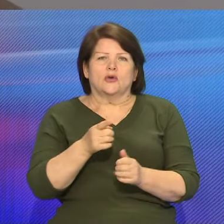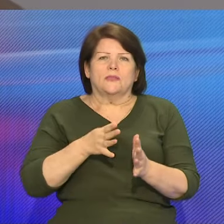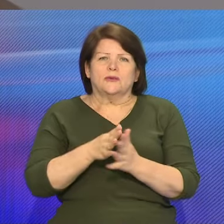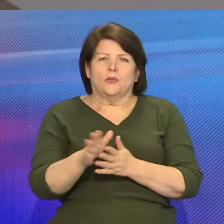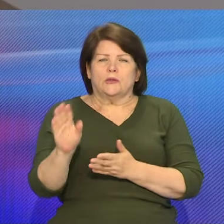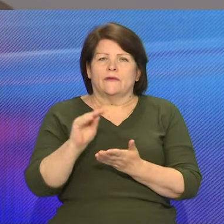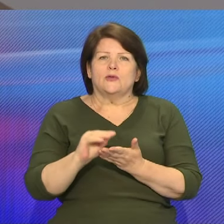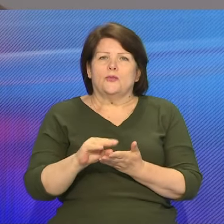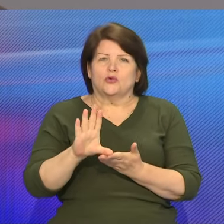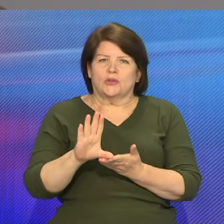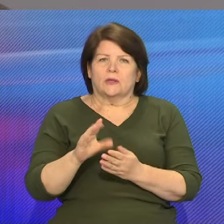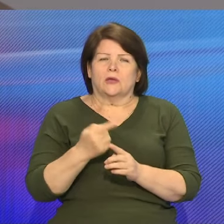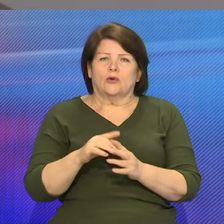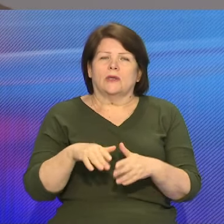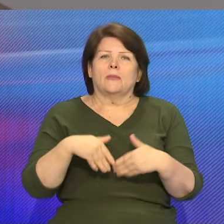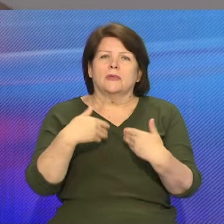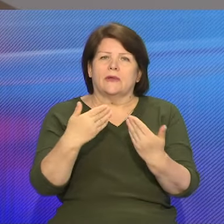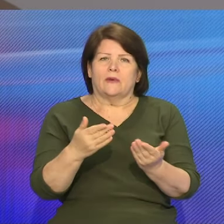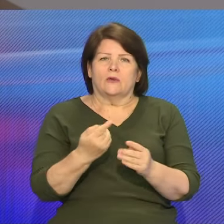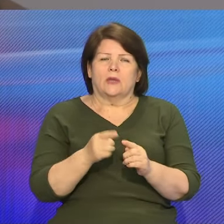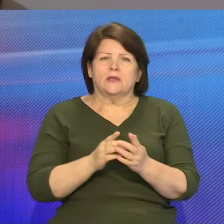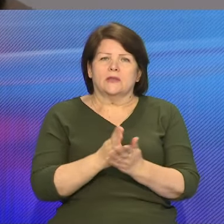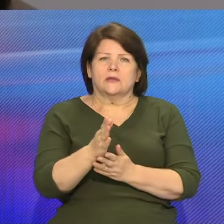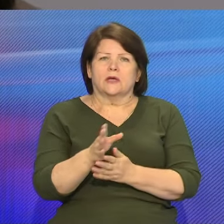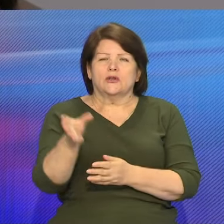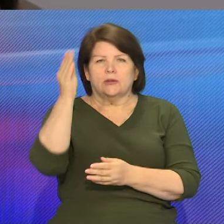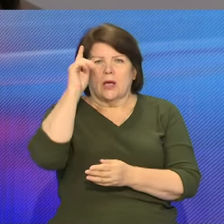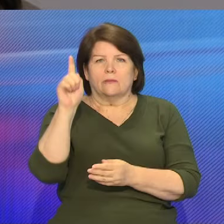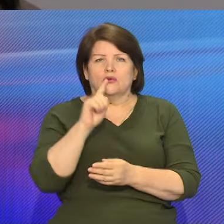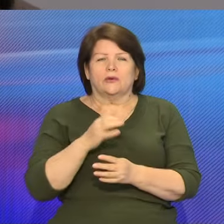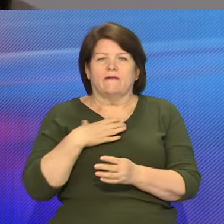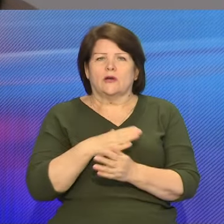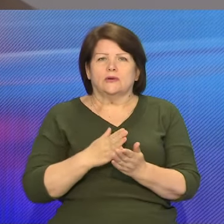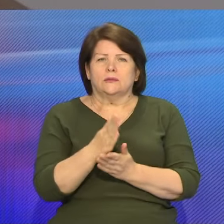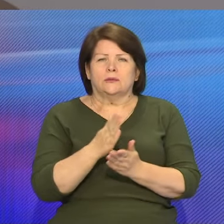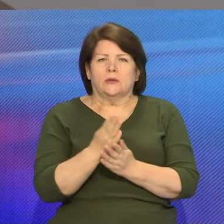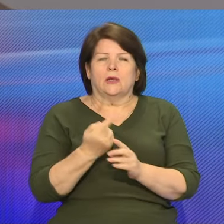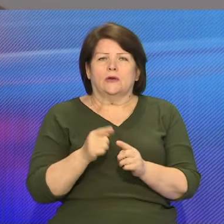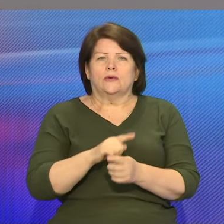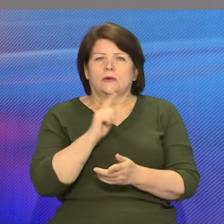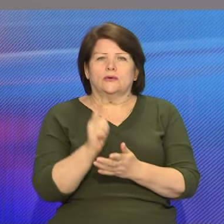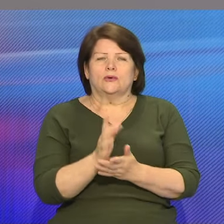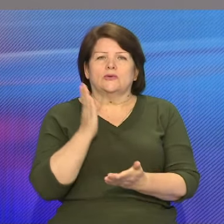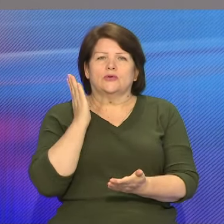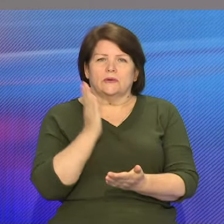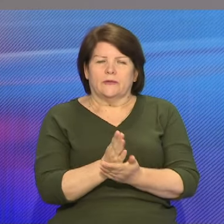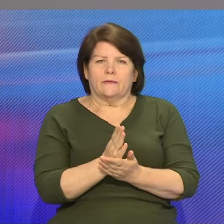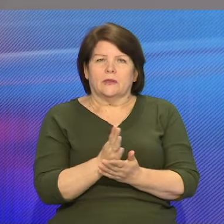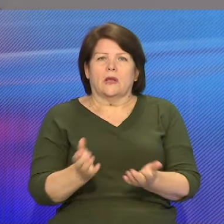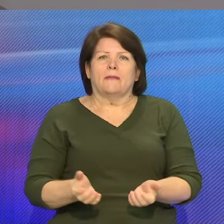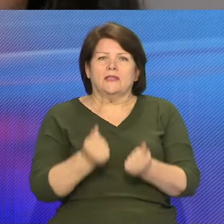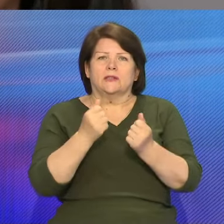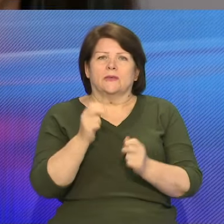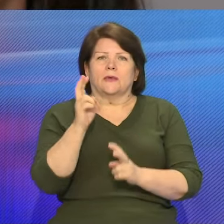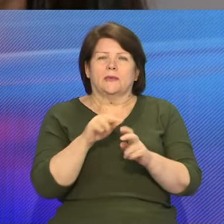нам предоставляются для этих целей. И считаем, что это очень важное направление, которое должно существовать для поддержки предприятий такого